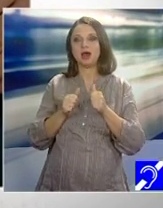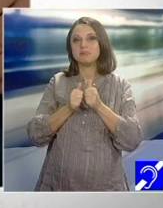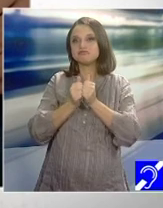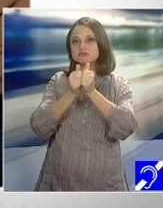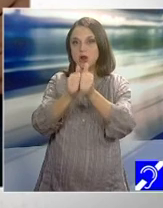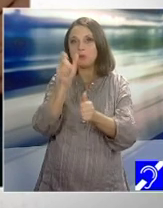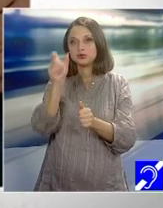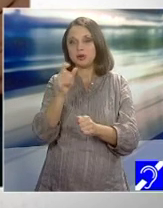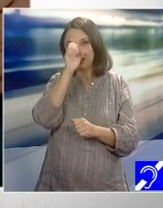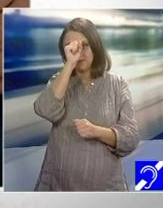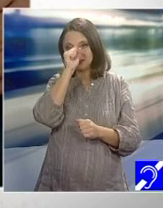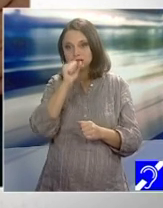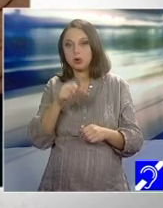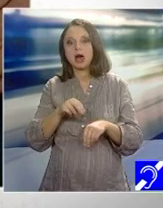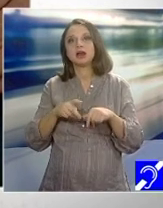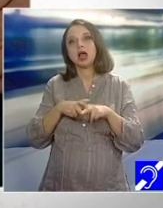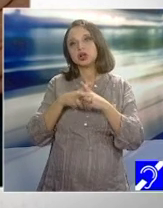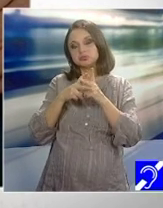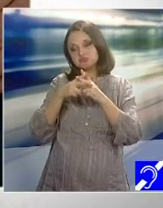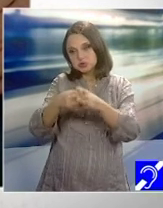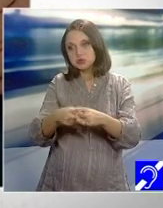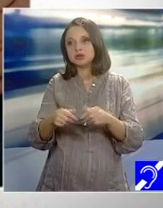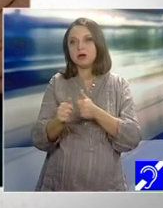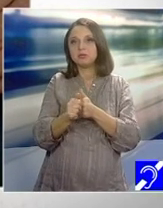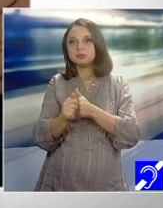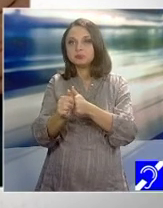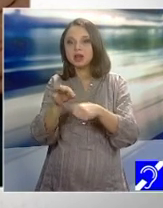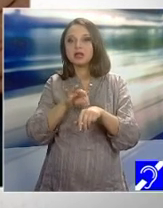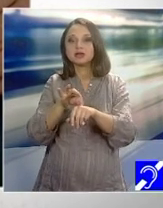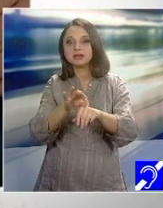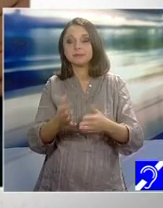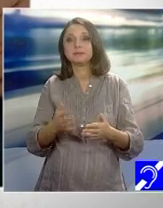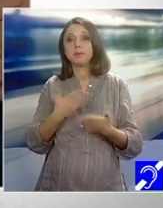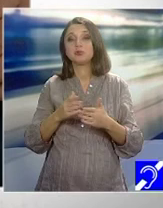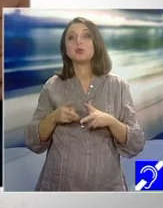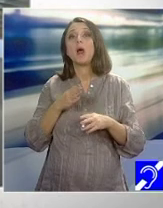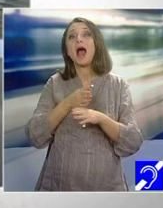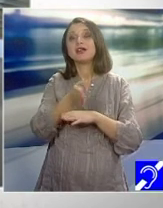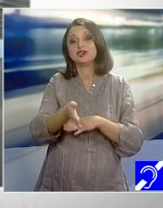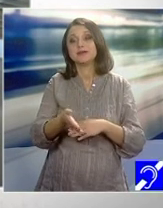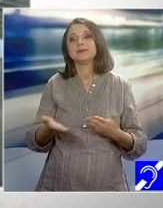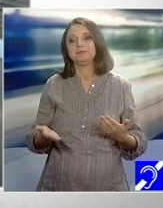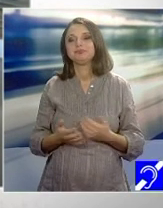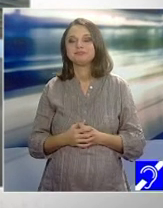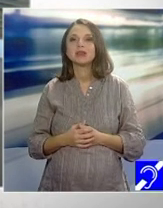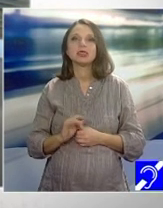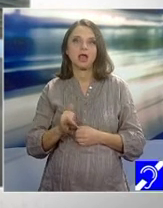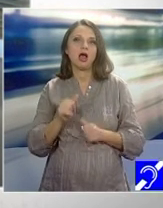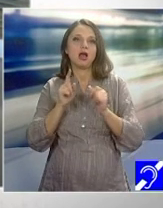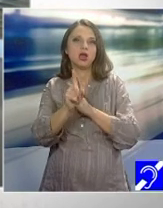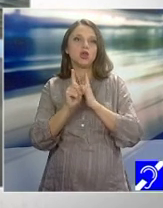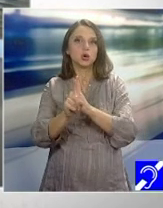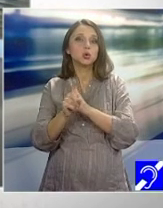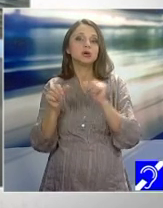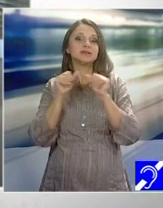cu deficiențe vizuale pentru a putea să aibă acces la aceste trasee turistice. Vreau să vă rog, desigur, un curs de formare presupune foarte, foarte multă